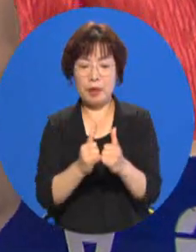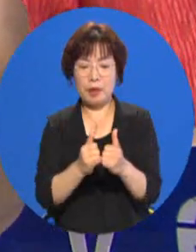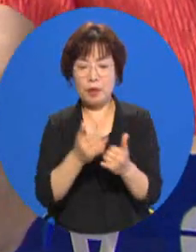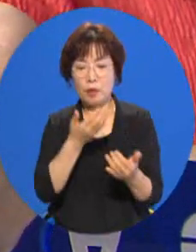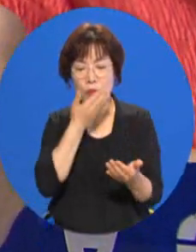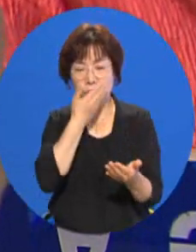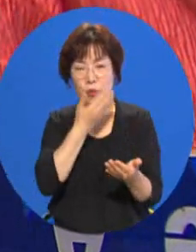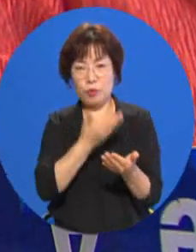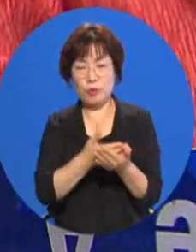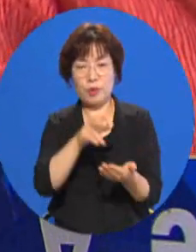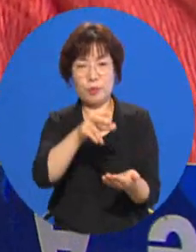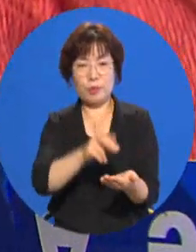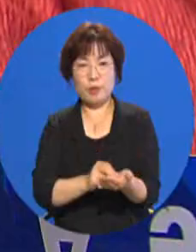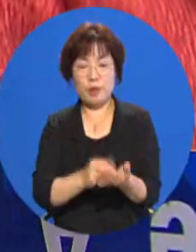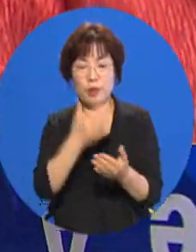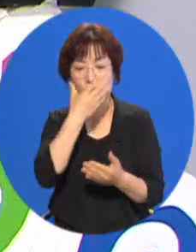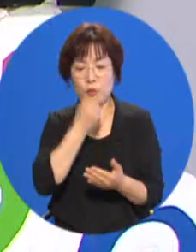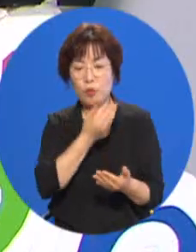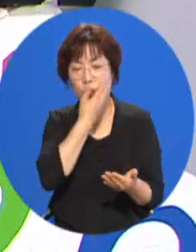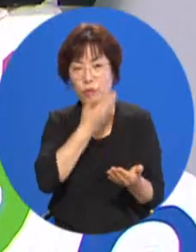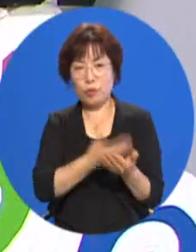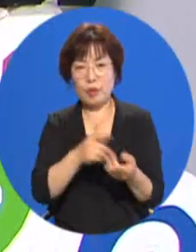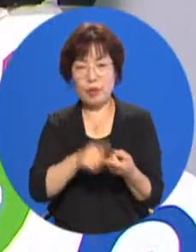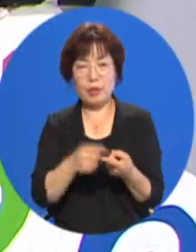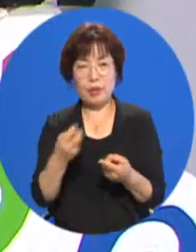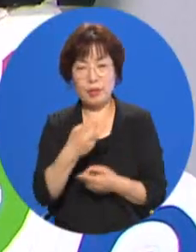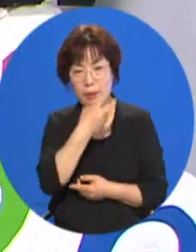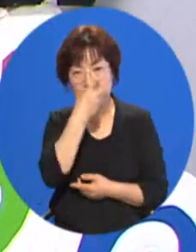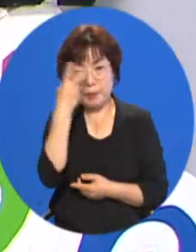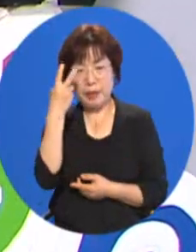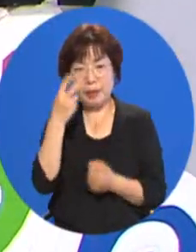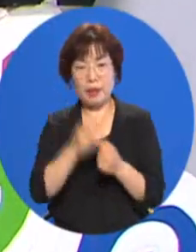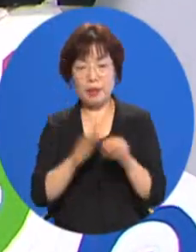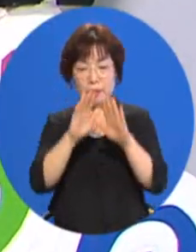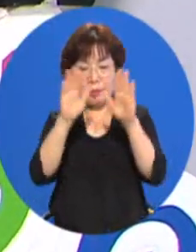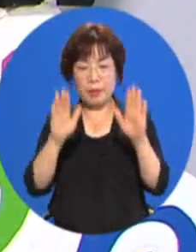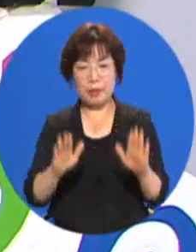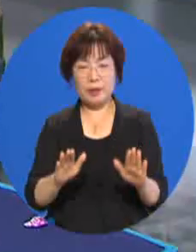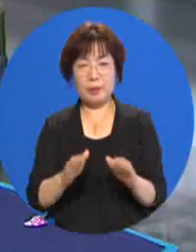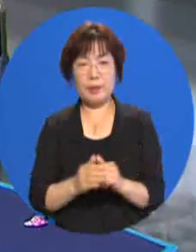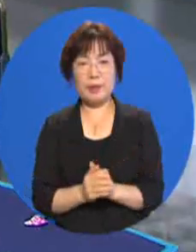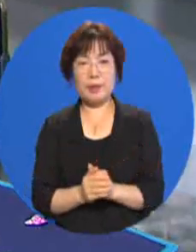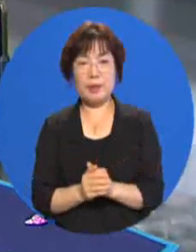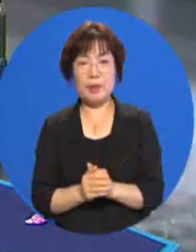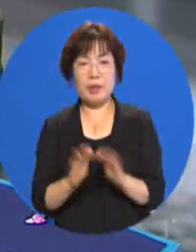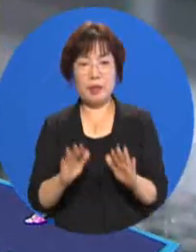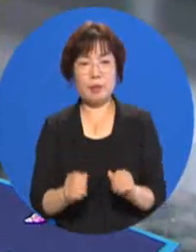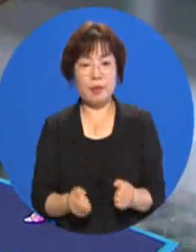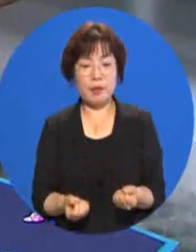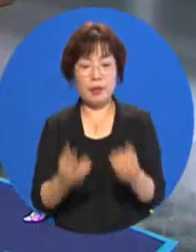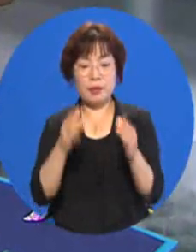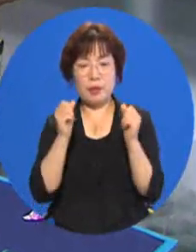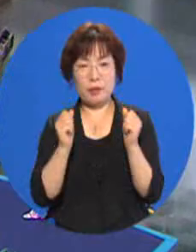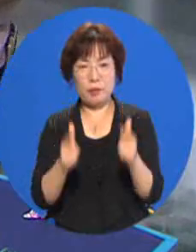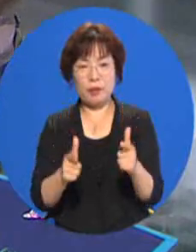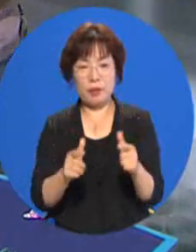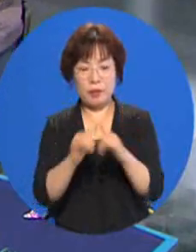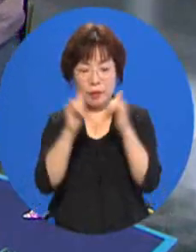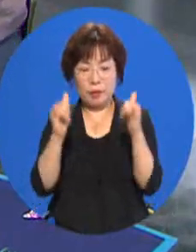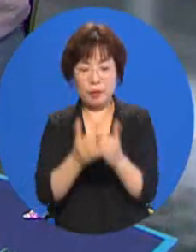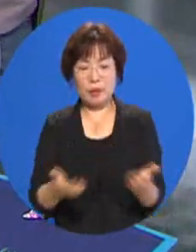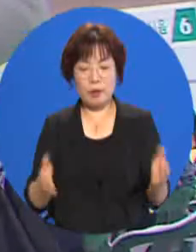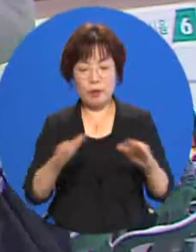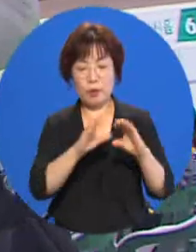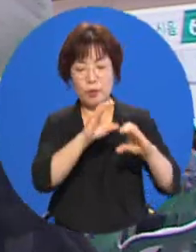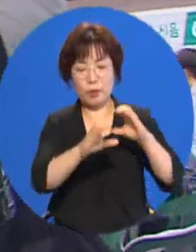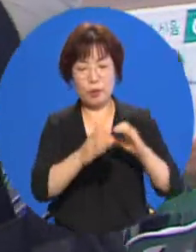되고 있는 가운데 복지의 중요성이 다시 한번 강조된 사회복지 박람회. 이번 행사를 계기로 기관 사이의 소통과